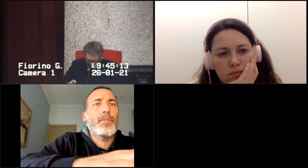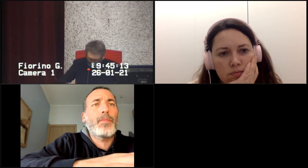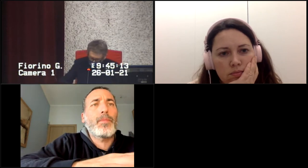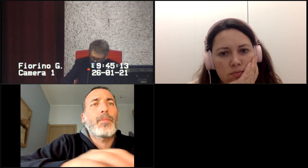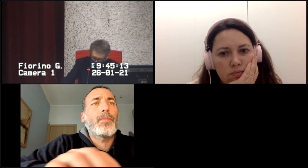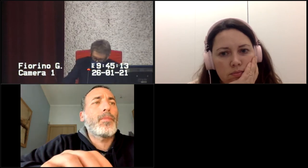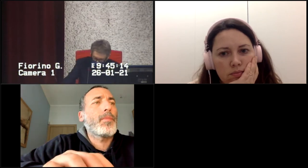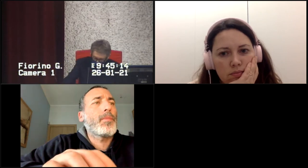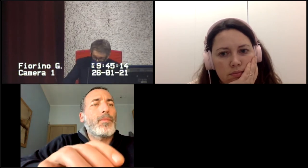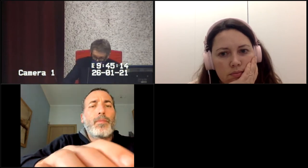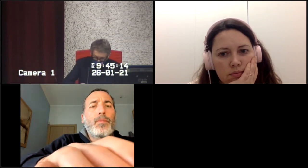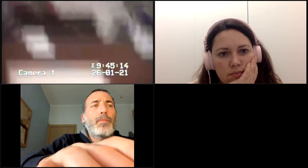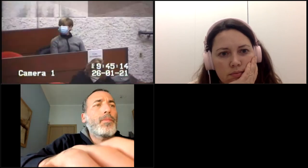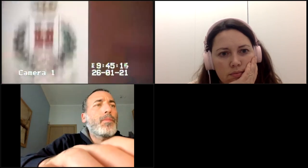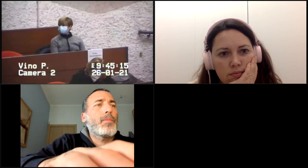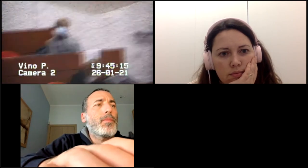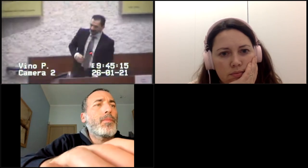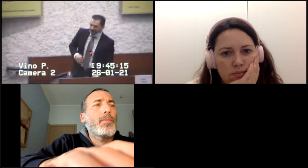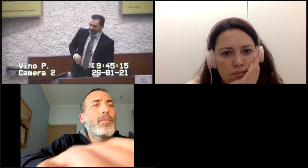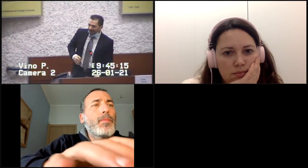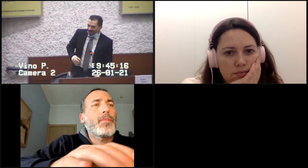Vino.